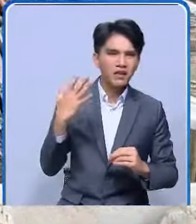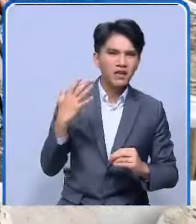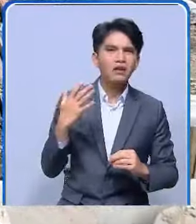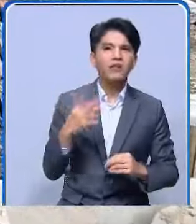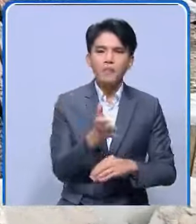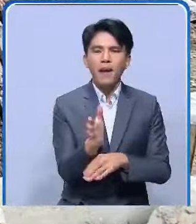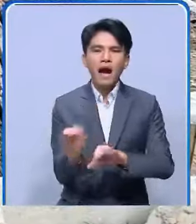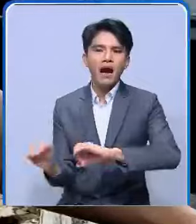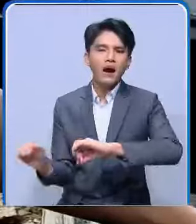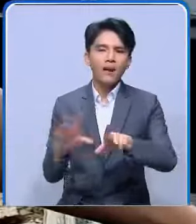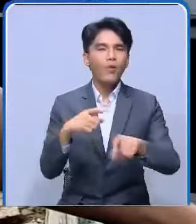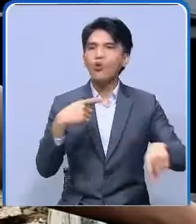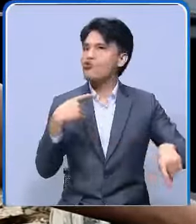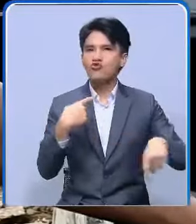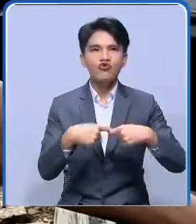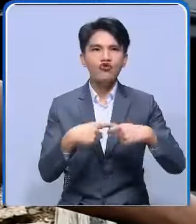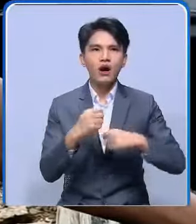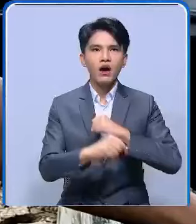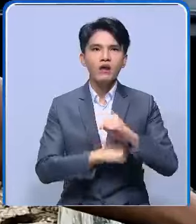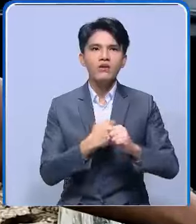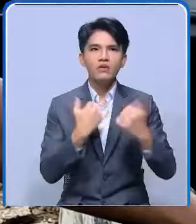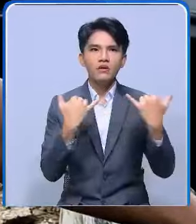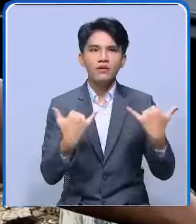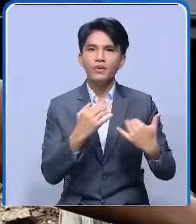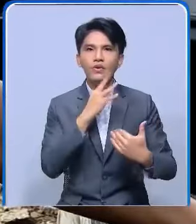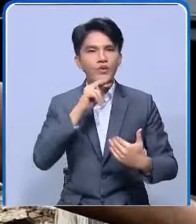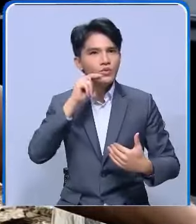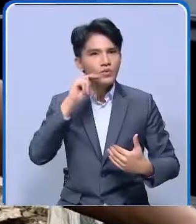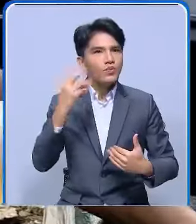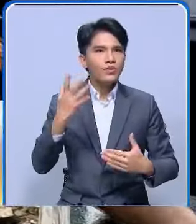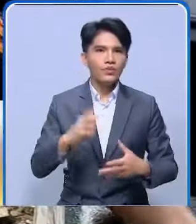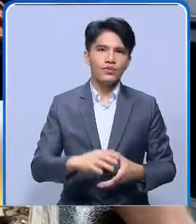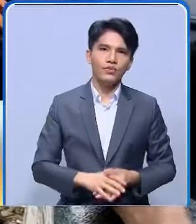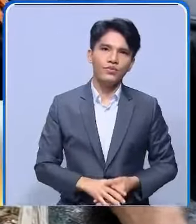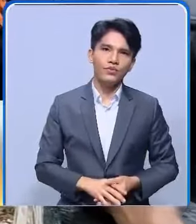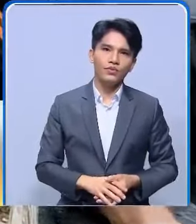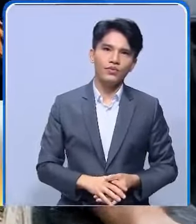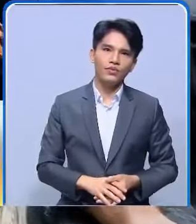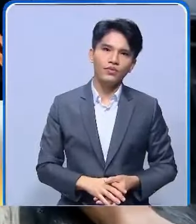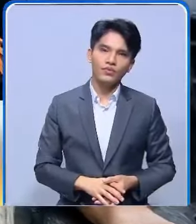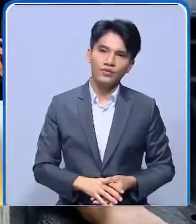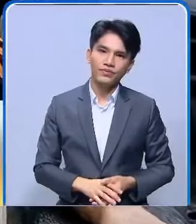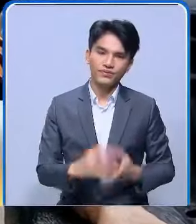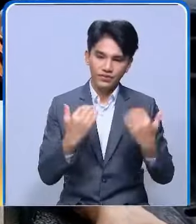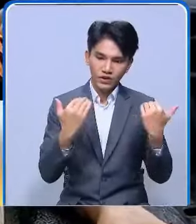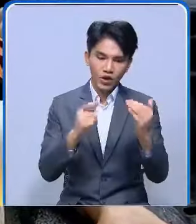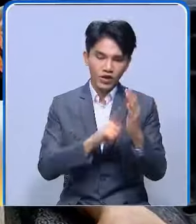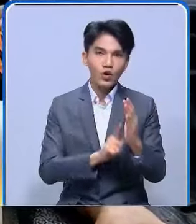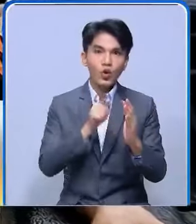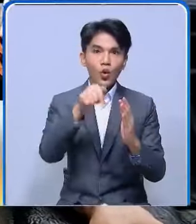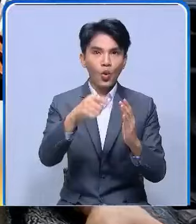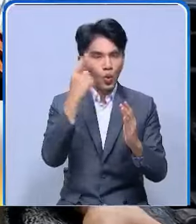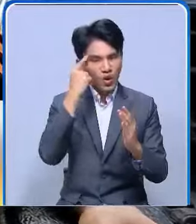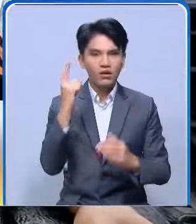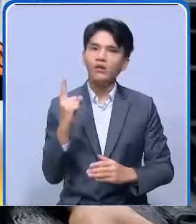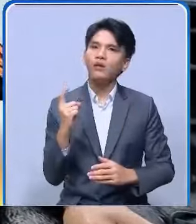น ี้โอ้น้ำน้อยปีนี ้ถ้าไม่มีน้ำก็ทางโคราชก็คิดว่าแย่